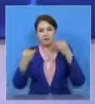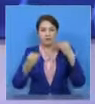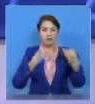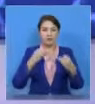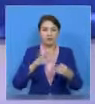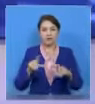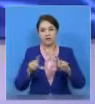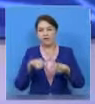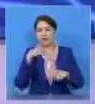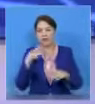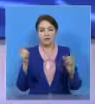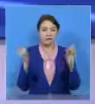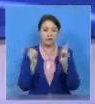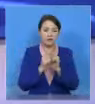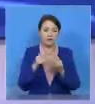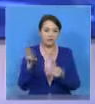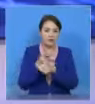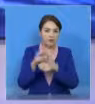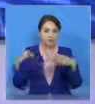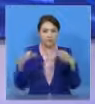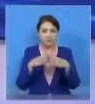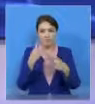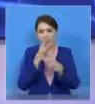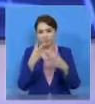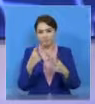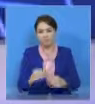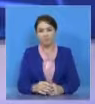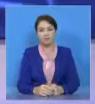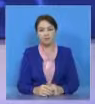ғибратты оқиғалар айтылған кездесуді түсірілім тобы көріп келді.